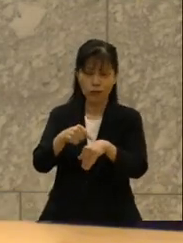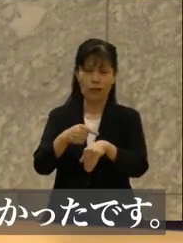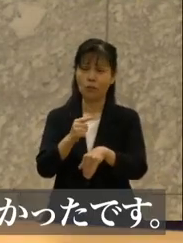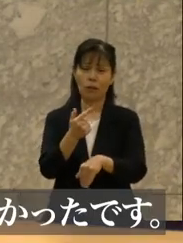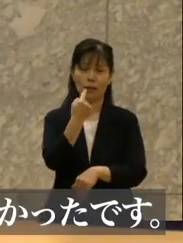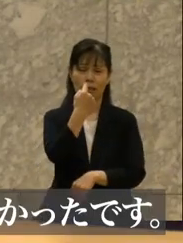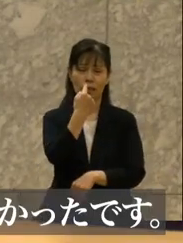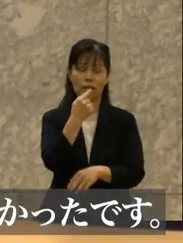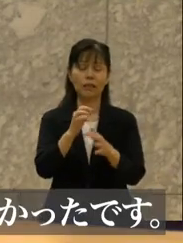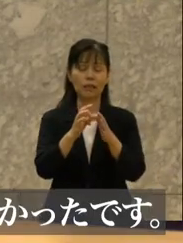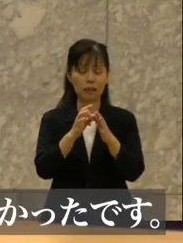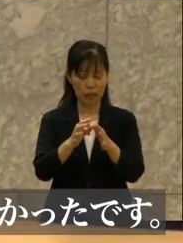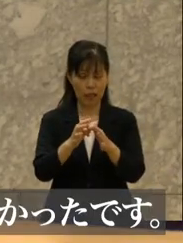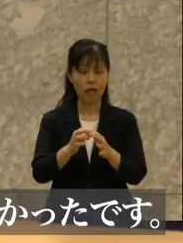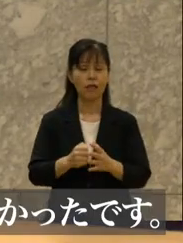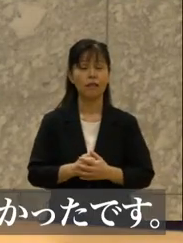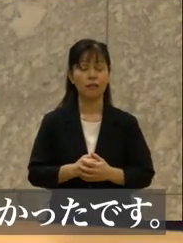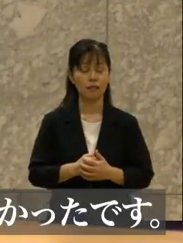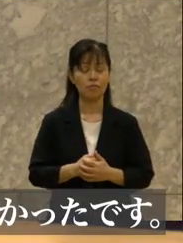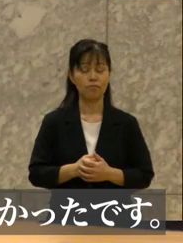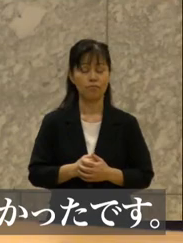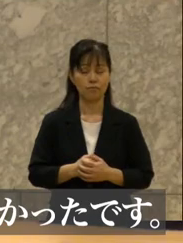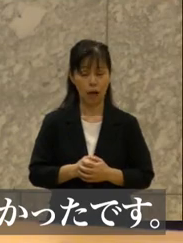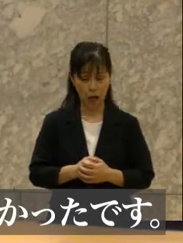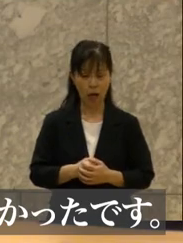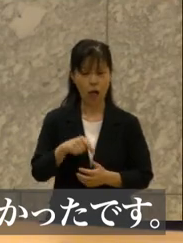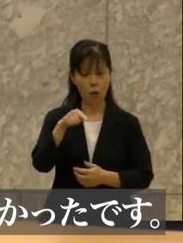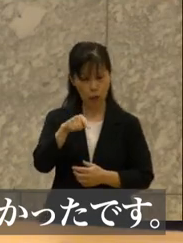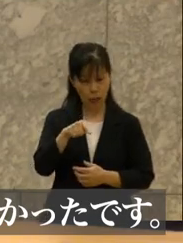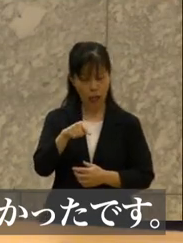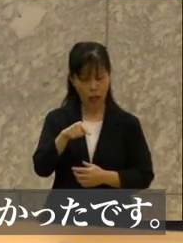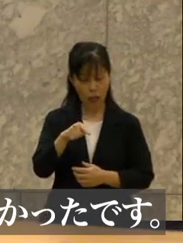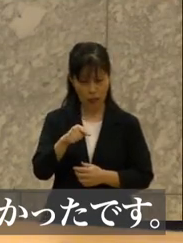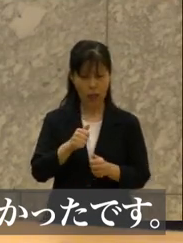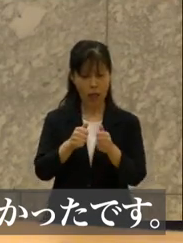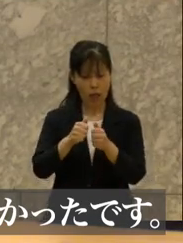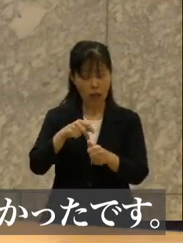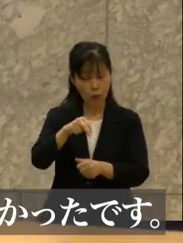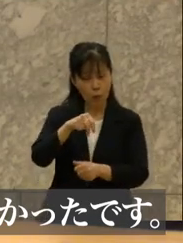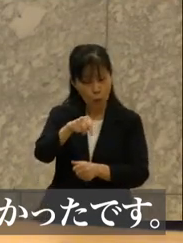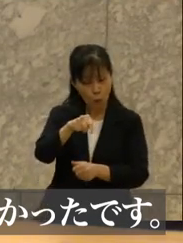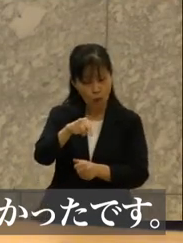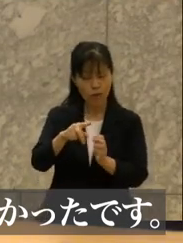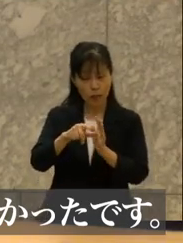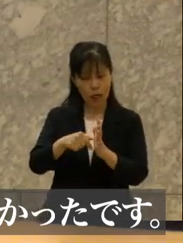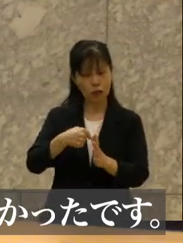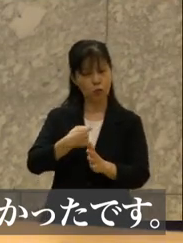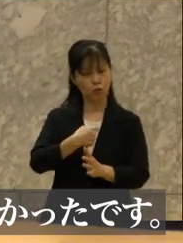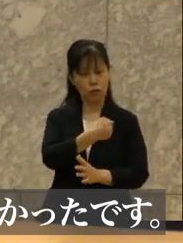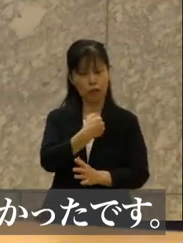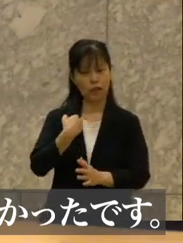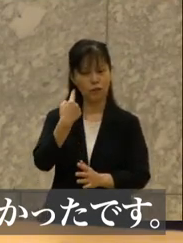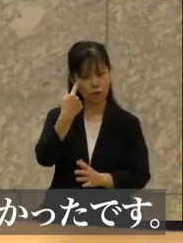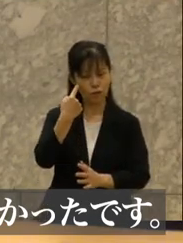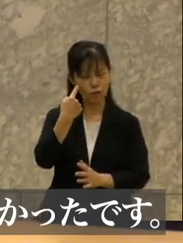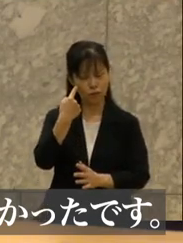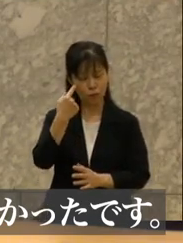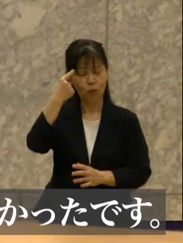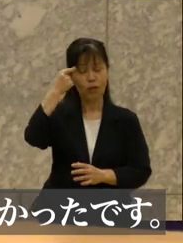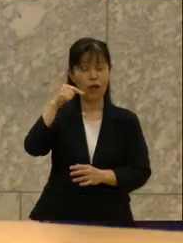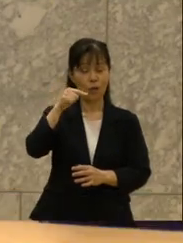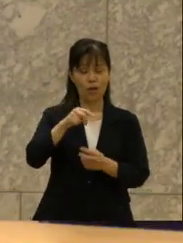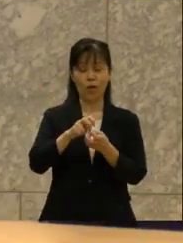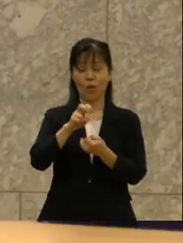まずそこのこうあここだったら自分もこういう分野で戦えるんだっていうその驚きはすごく